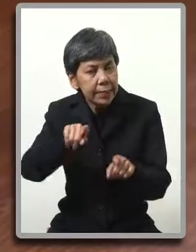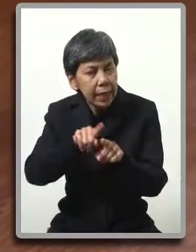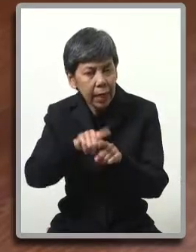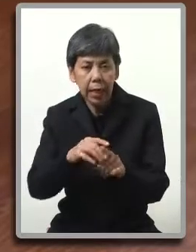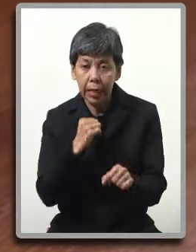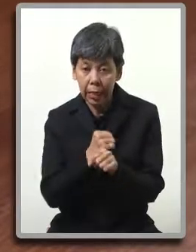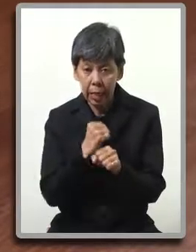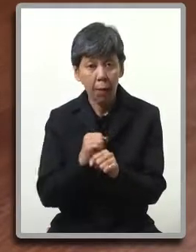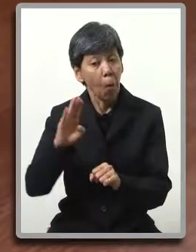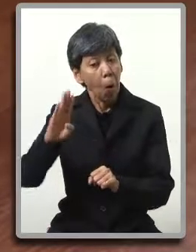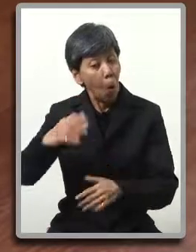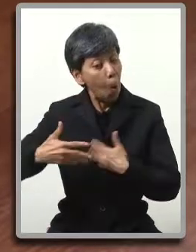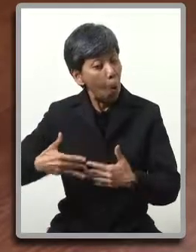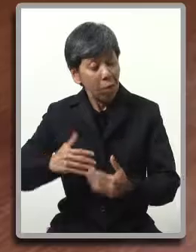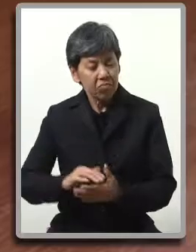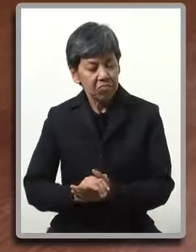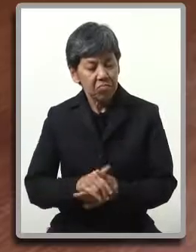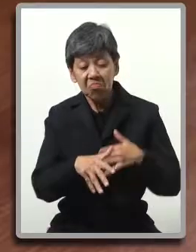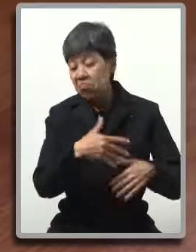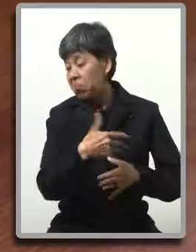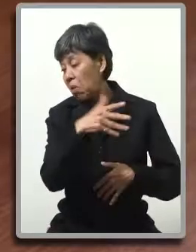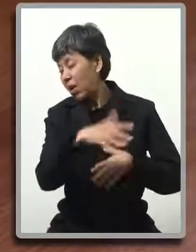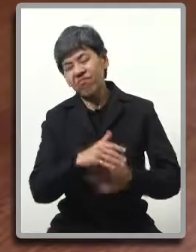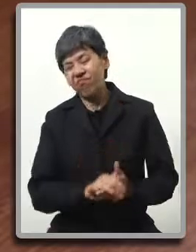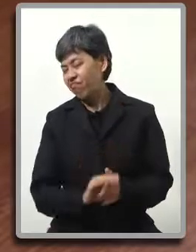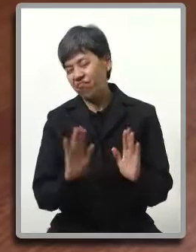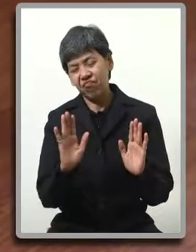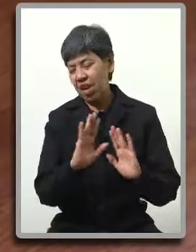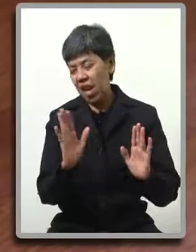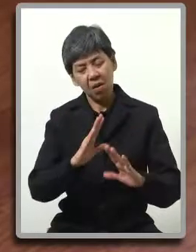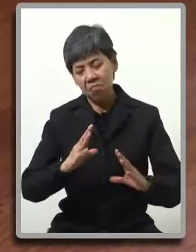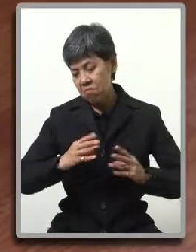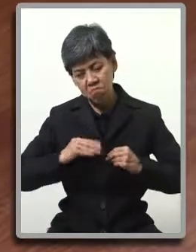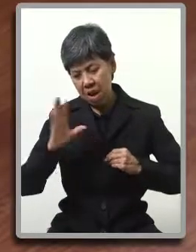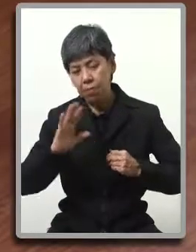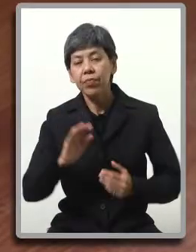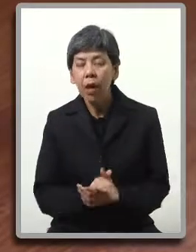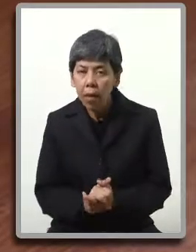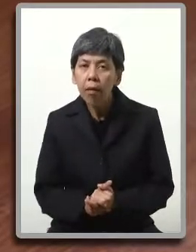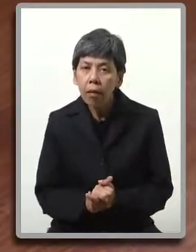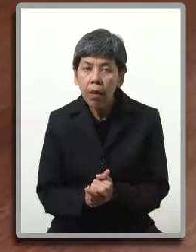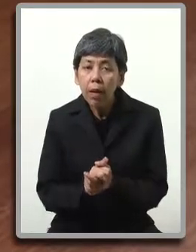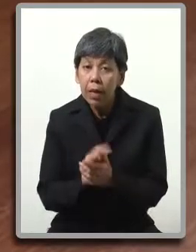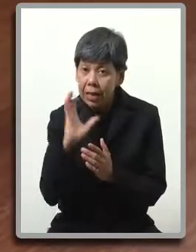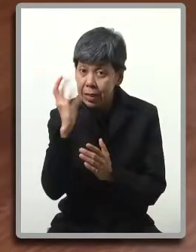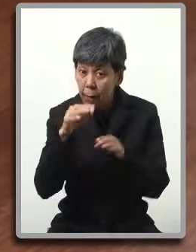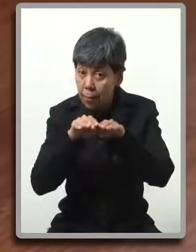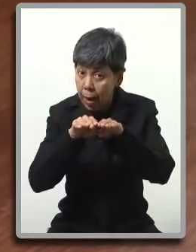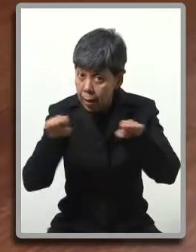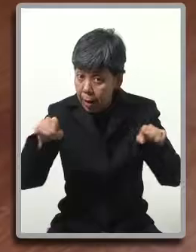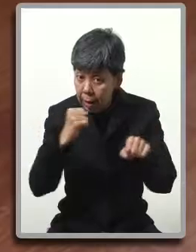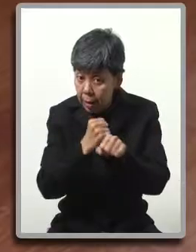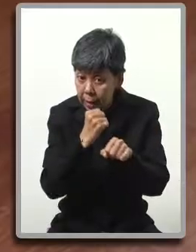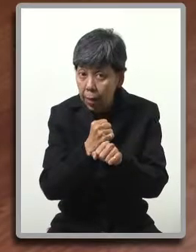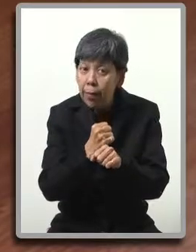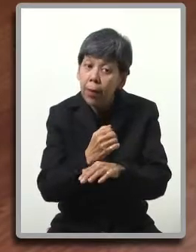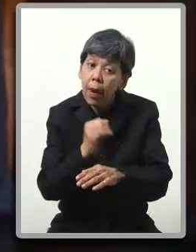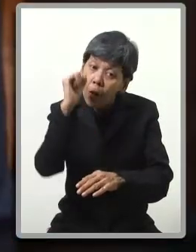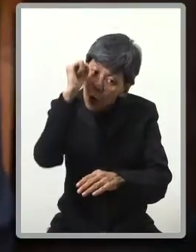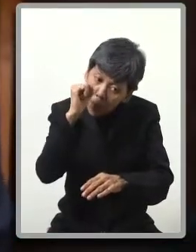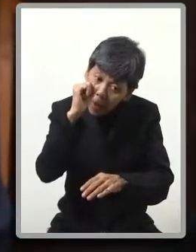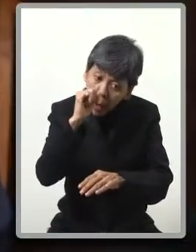ุณเอาธุรกิจมาอยู่เหนือความปลอดภัยของคนผมไม่ได้ผมรับไม่ได้ แล้วจริงๆมาตรฐานสากลของบริการสาธารณะก็คือเรื่องความปลอดภัย ถูก